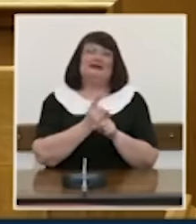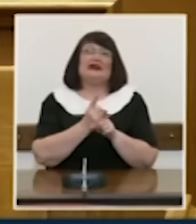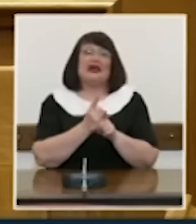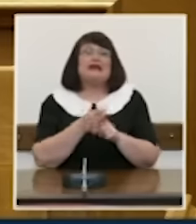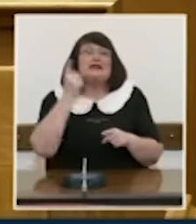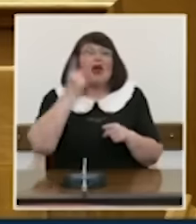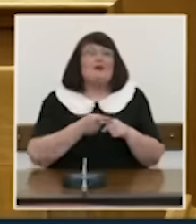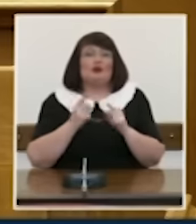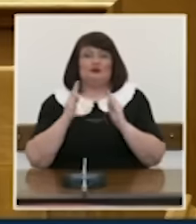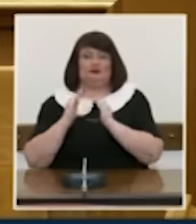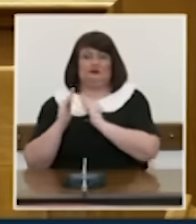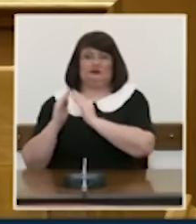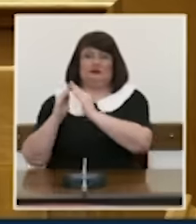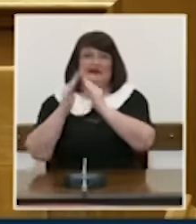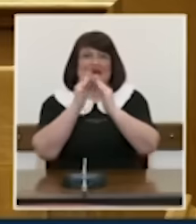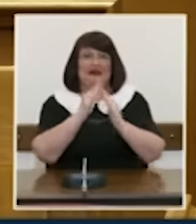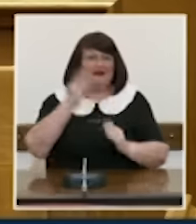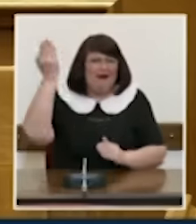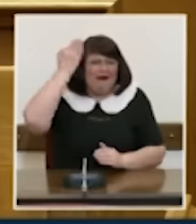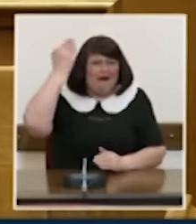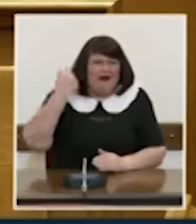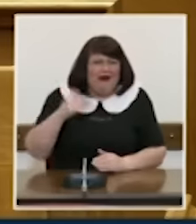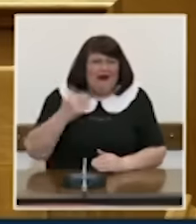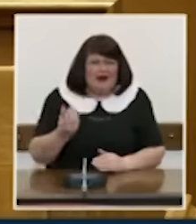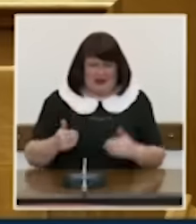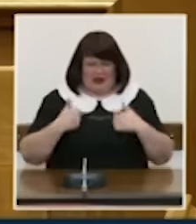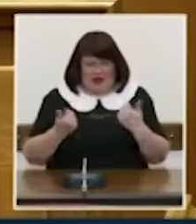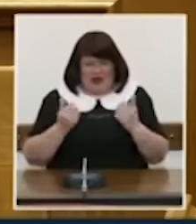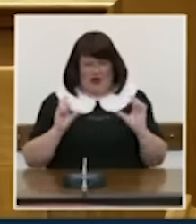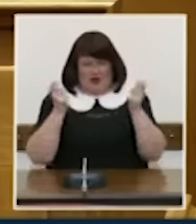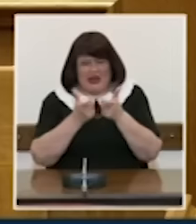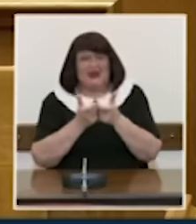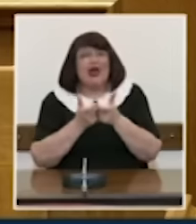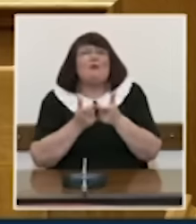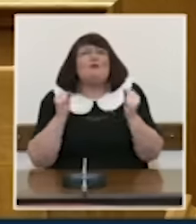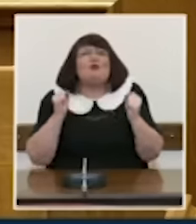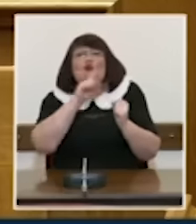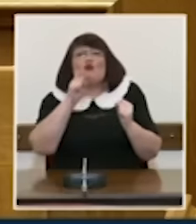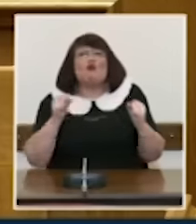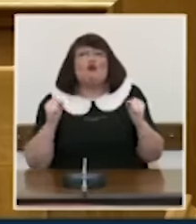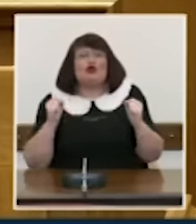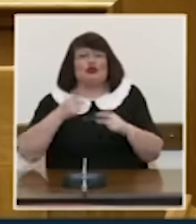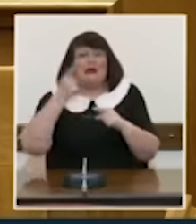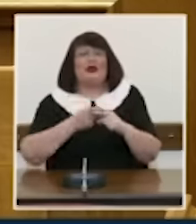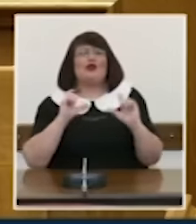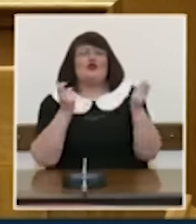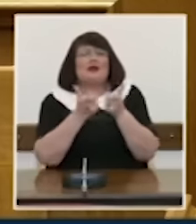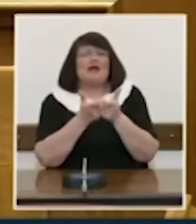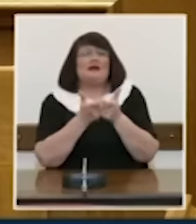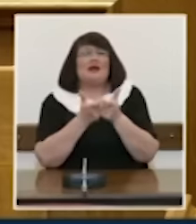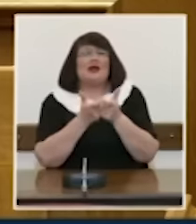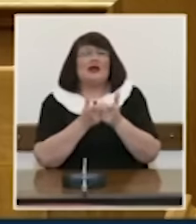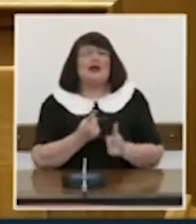έχει φτάσει στο Θεό, πώς να ζήσει μια νέα οικογένεια, πώς να ζήσει μια λαϊκή οικογένεια, μια